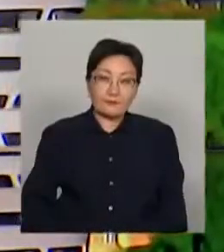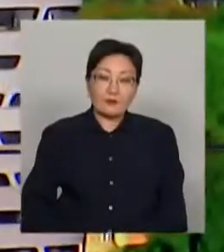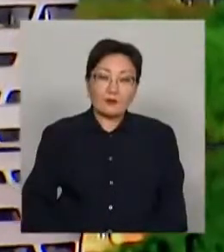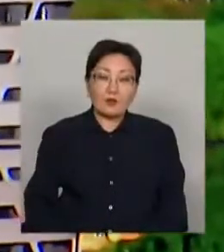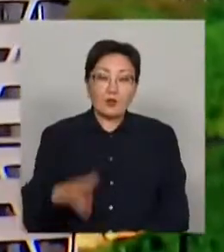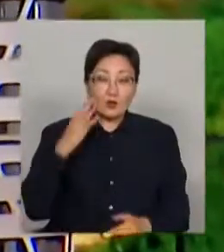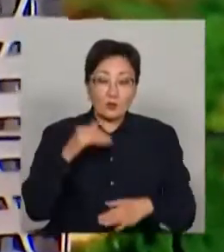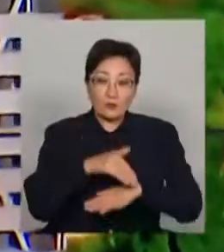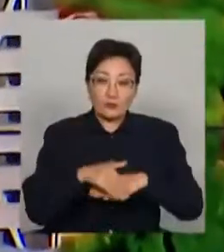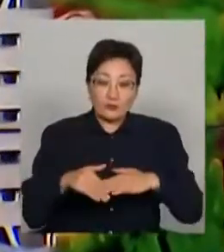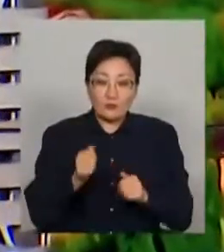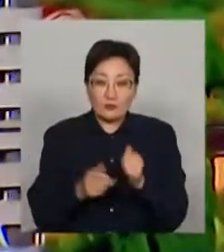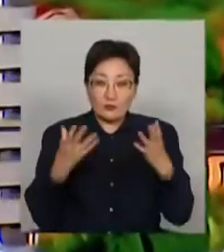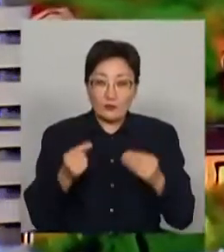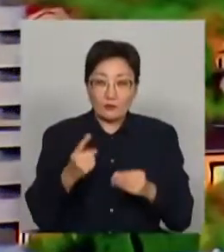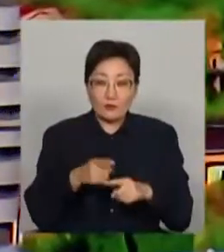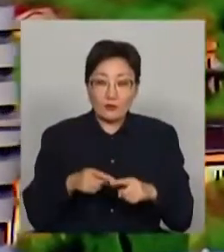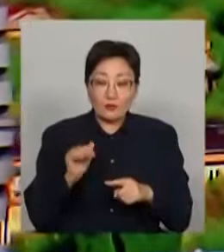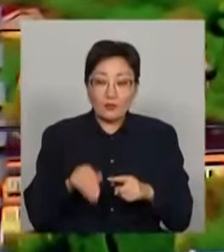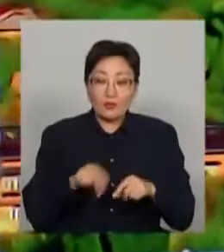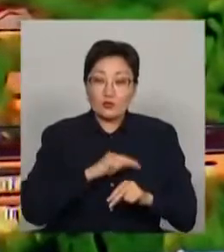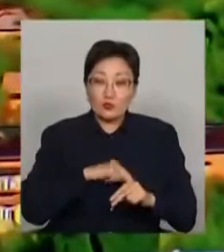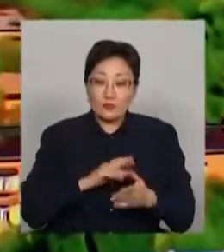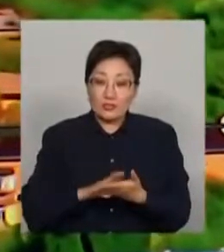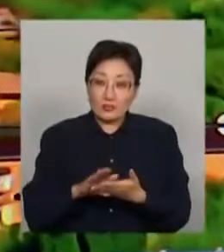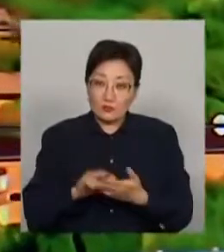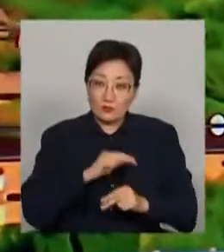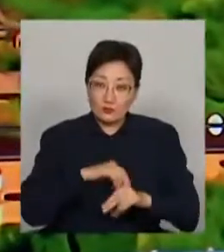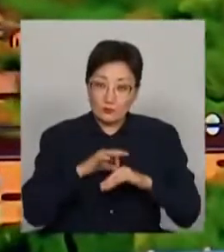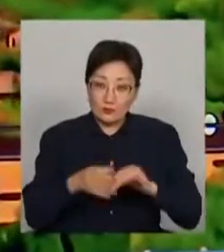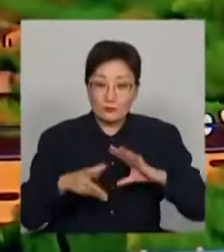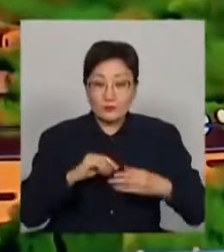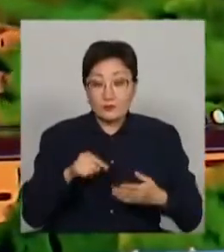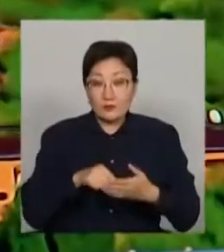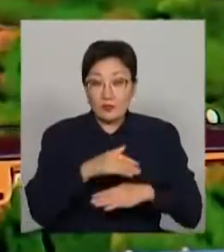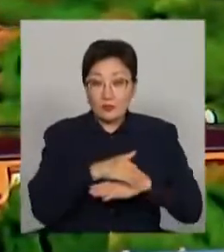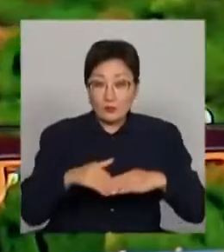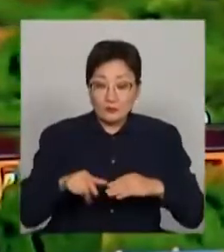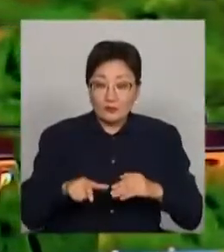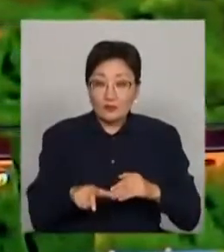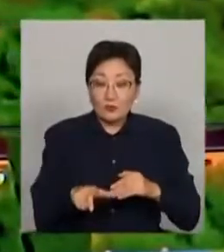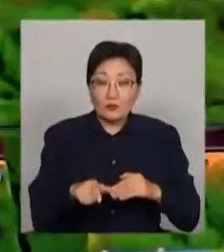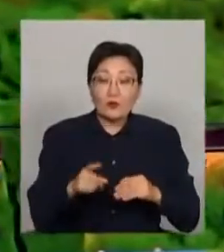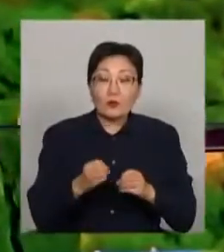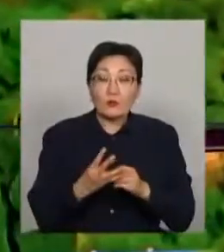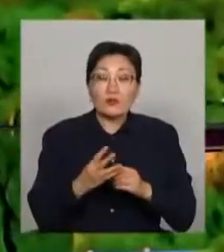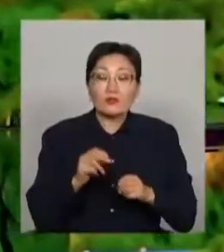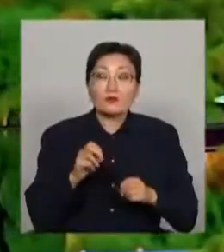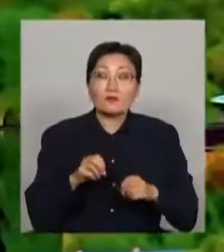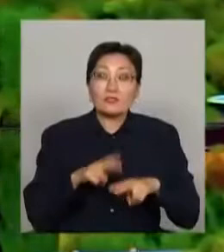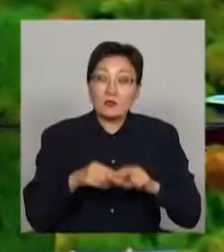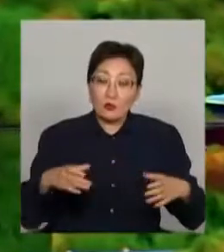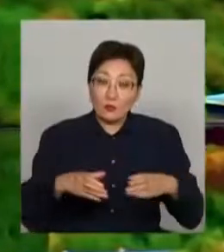Ал Алматы көшелерінде күніне 1,5 мыңға жуық жұмысшы тазалық жүргізеді. Жалпы қаладағы көше жол желісіне 14 мердігер мекеме